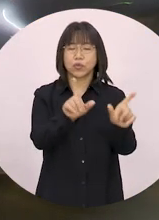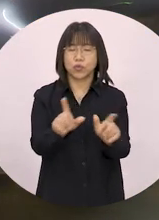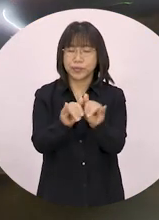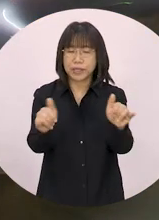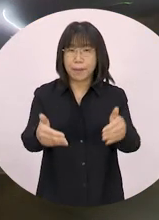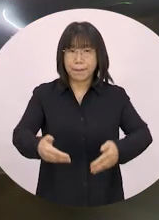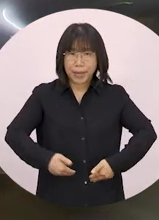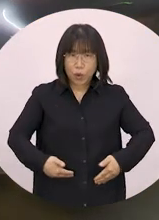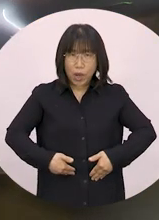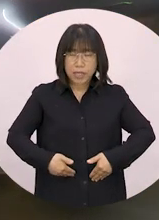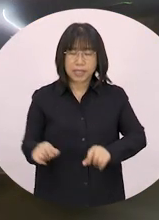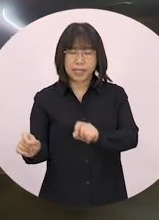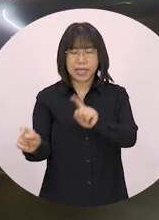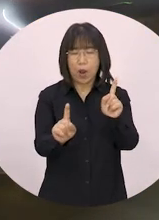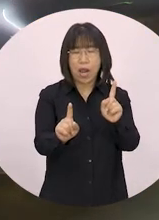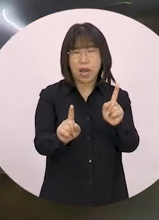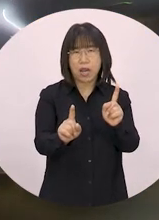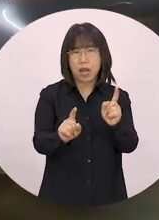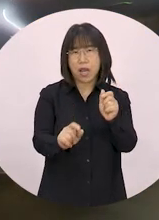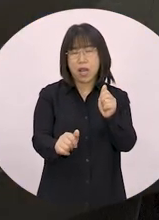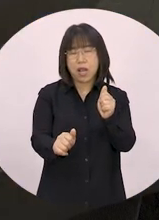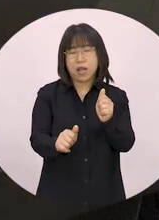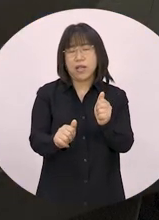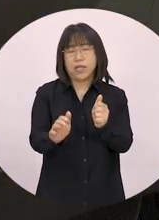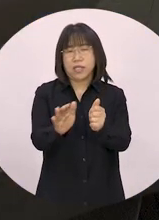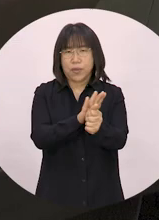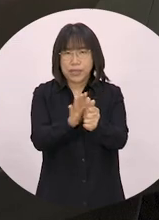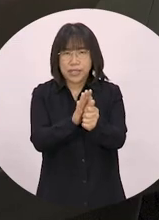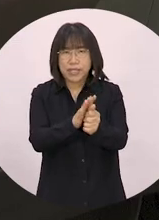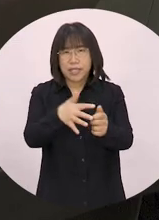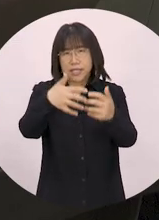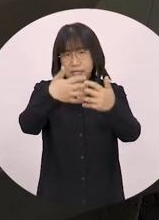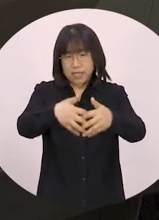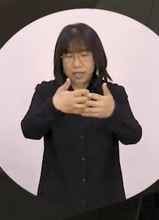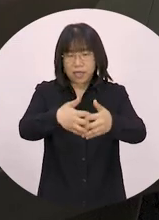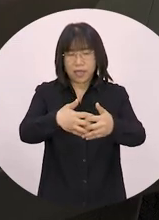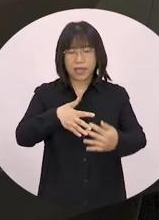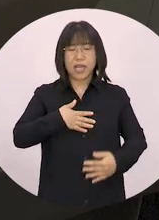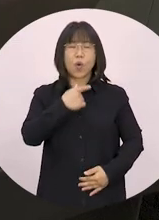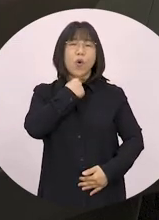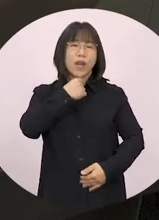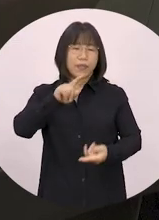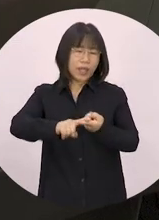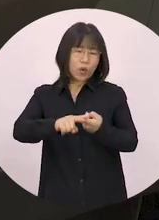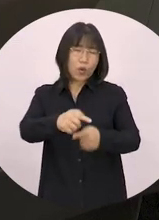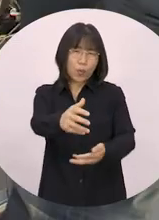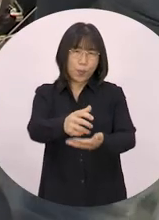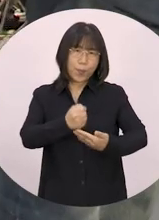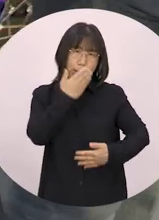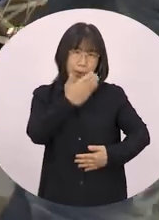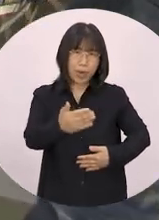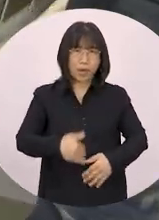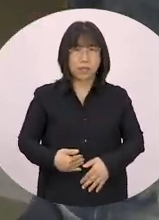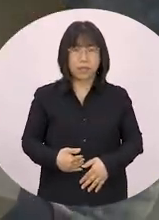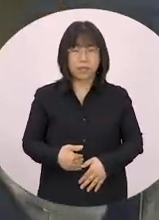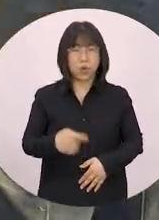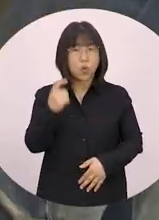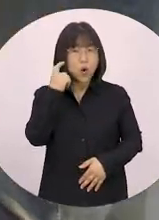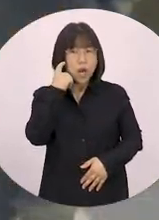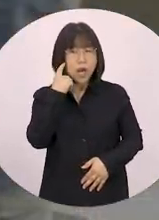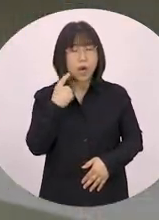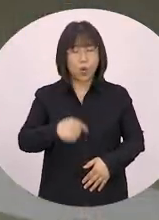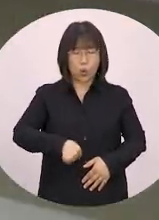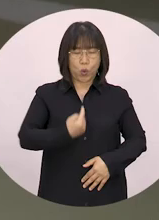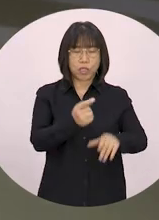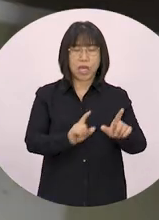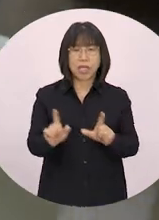이번 서비스로 구민들이 필요한 재활보조기구를 원하는 장소에서 받아 이용할 수 있게 됐습니다. 특히 주위에